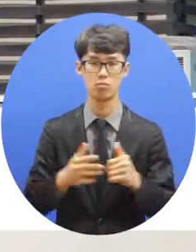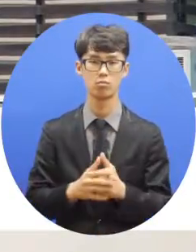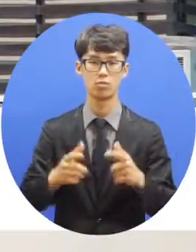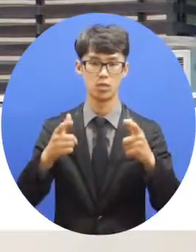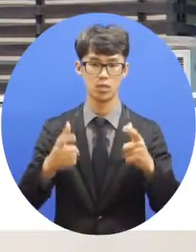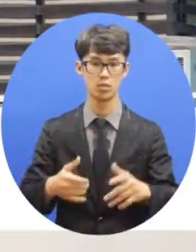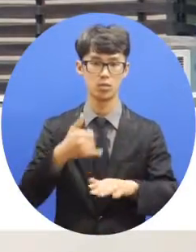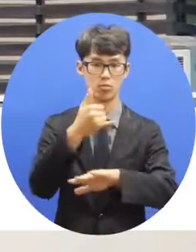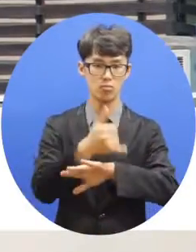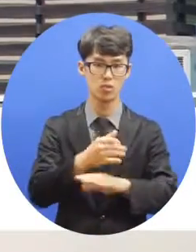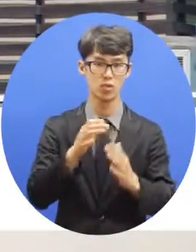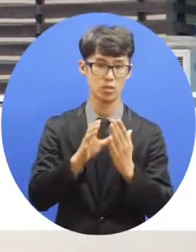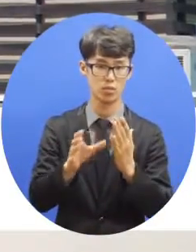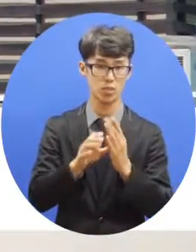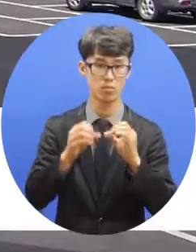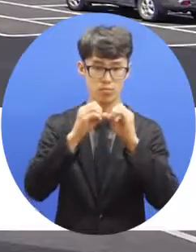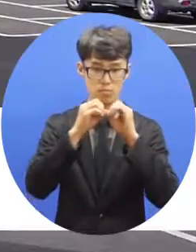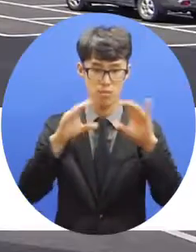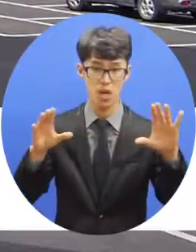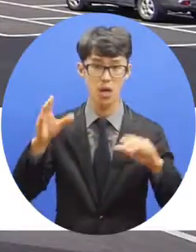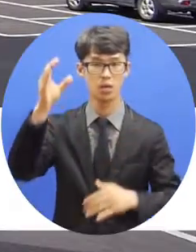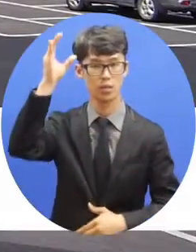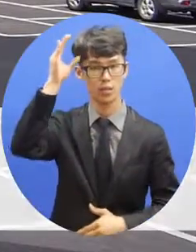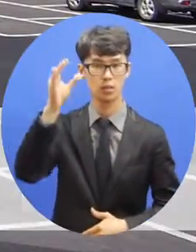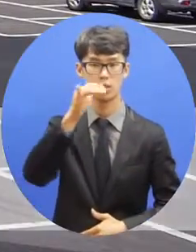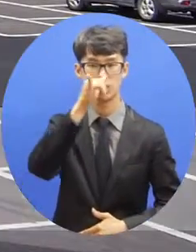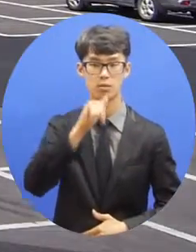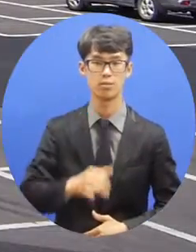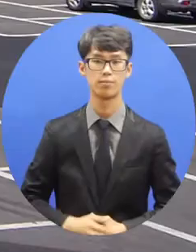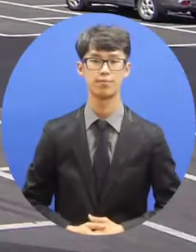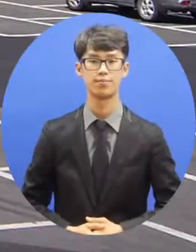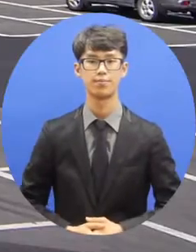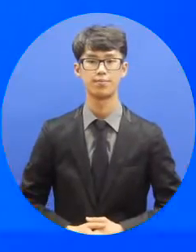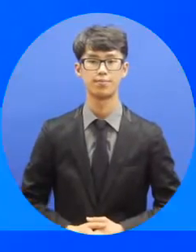지역 농특산물을 널리 알릴 수 있을 것으로 기대하고 있습니다.